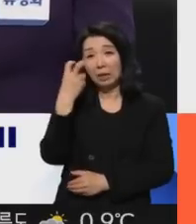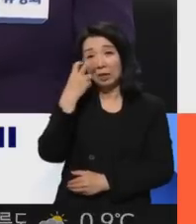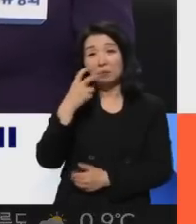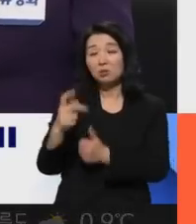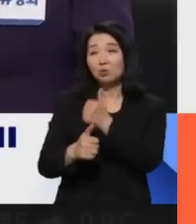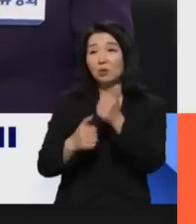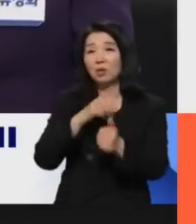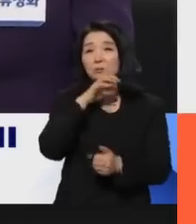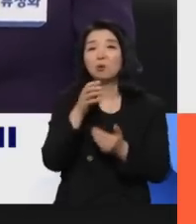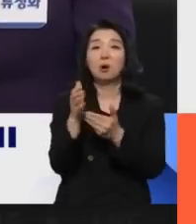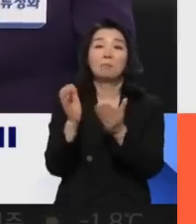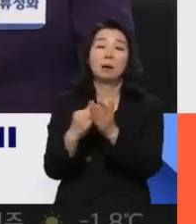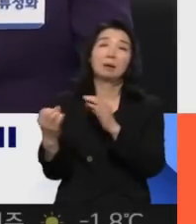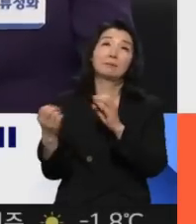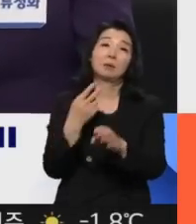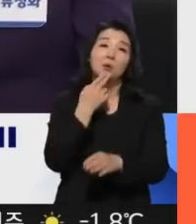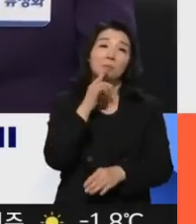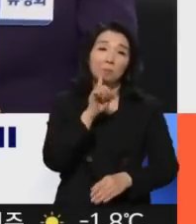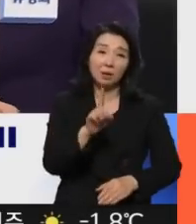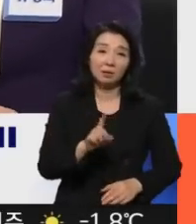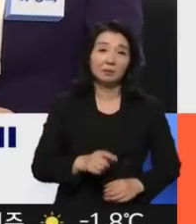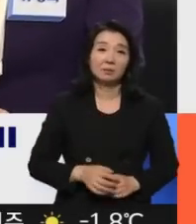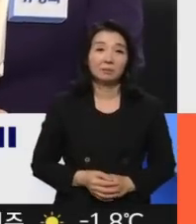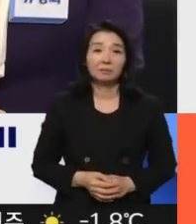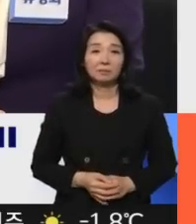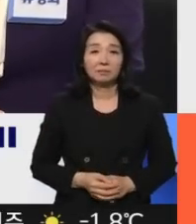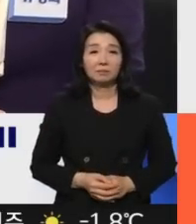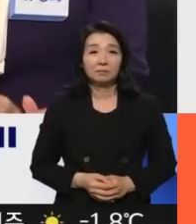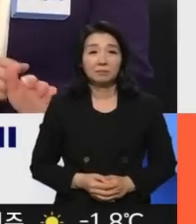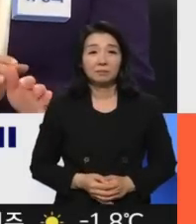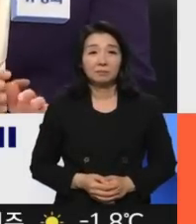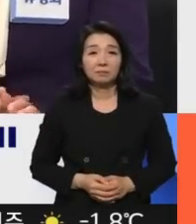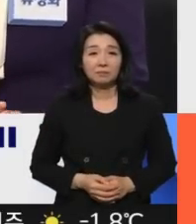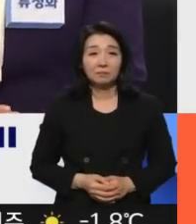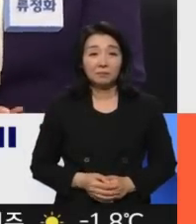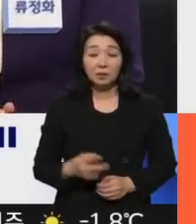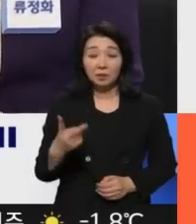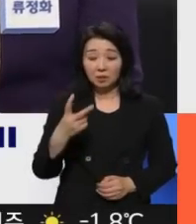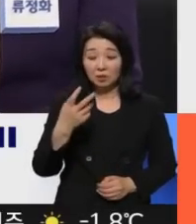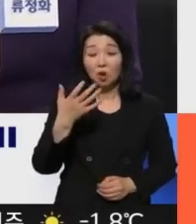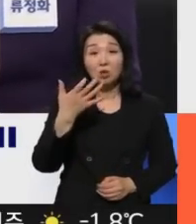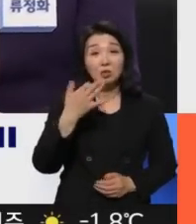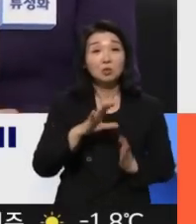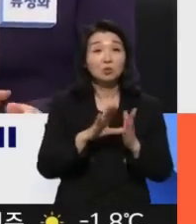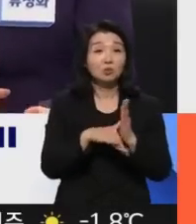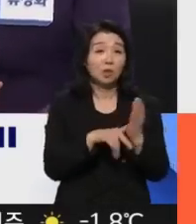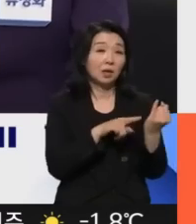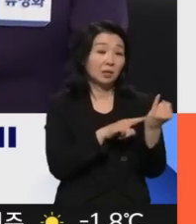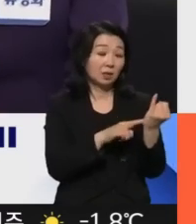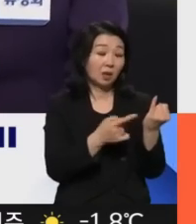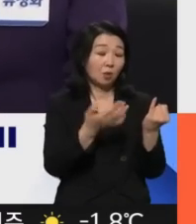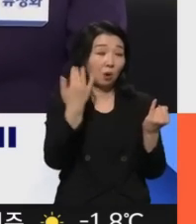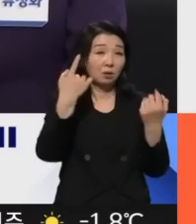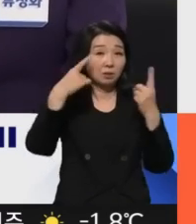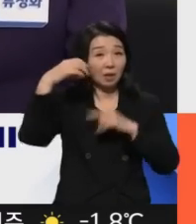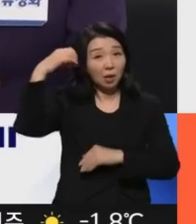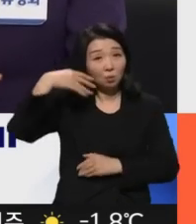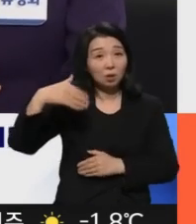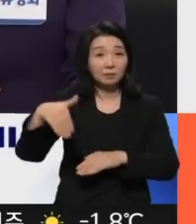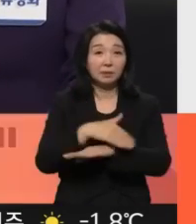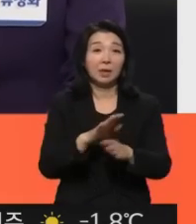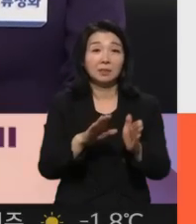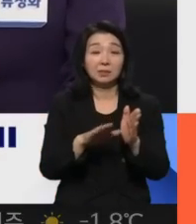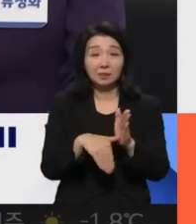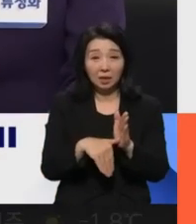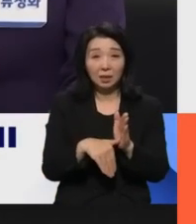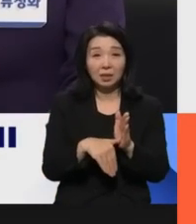제기했지만 아무런 답변을 받지 못했다, 이렇게 이유를 설명했는데요. 지난 2019년에 이 씨가 과거 대학원 재학 시절에